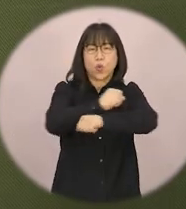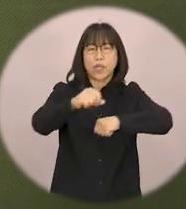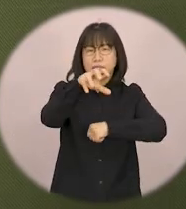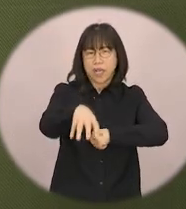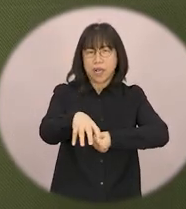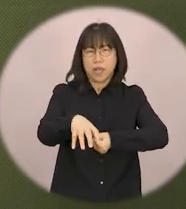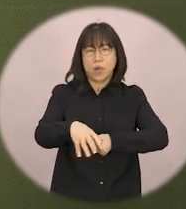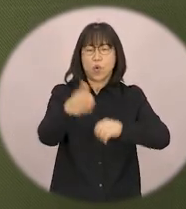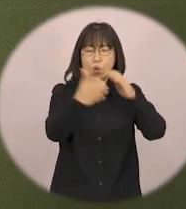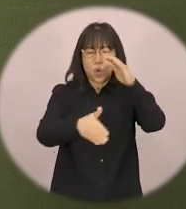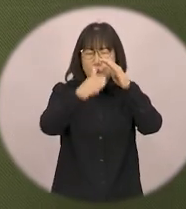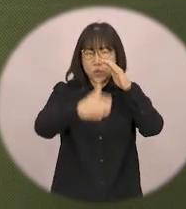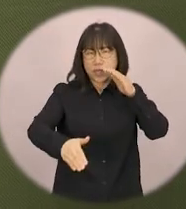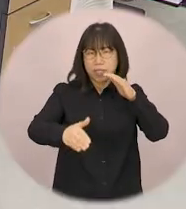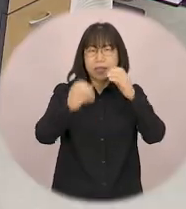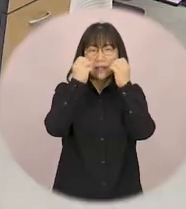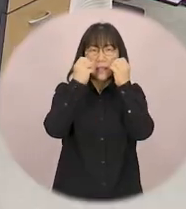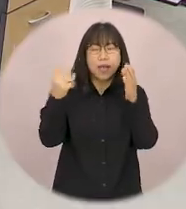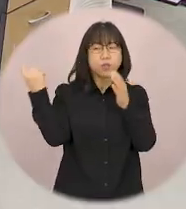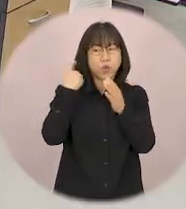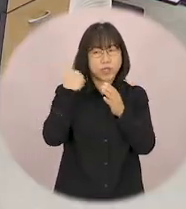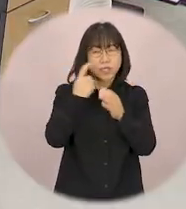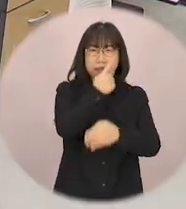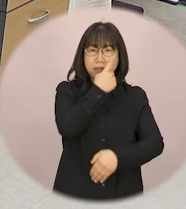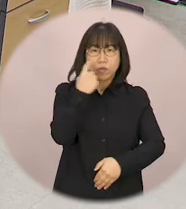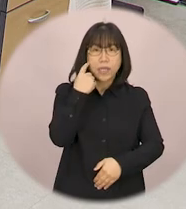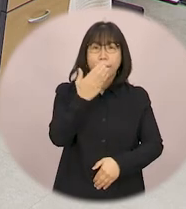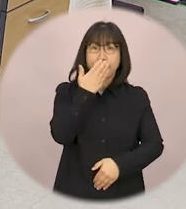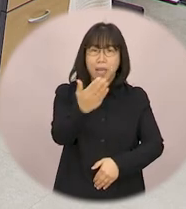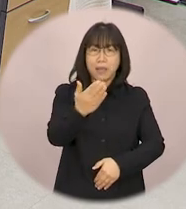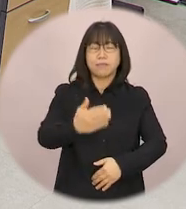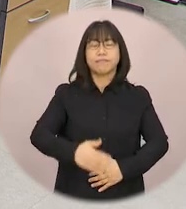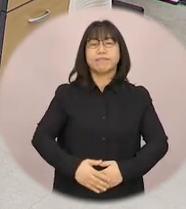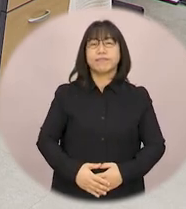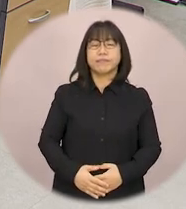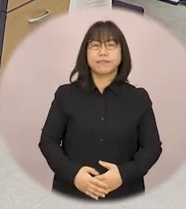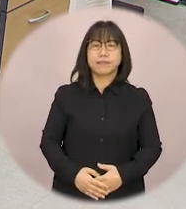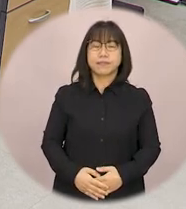소식 광장 공지 채 소식 에서 확인할 수 있습니다